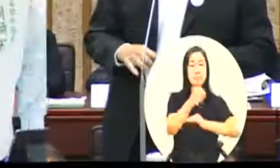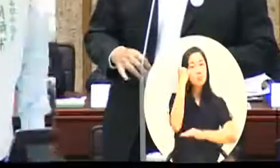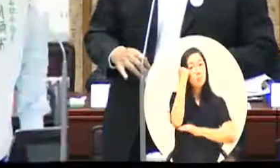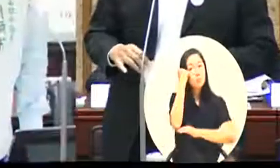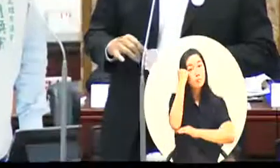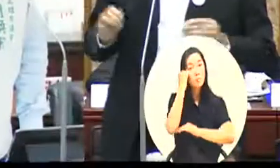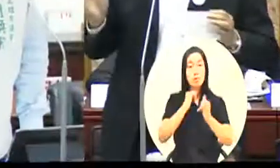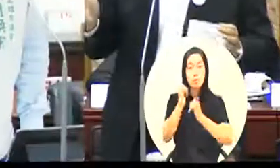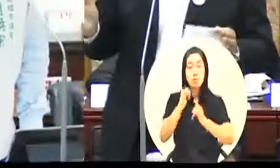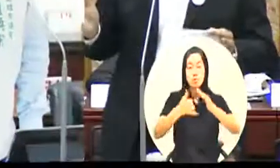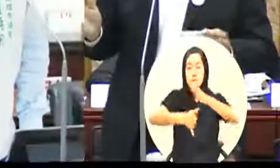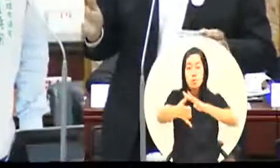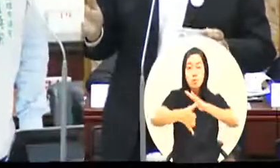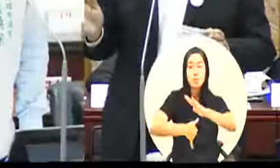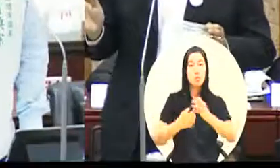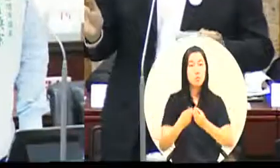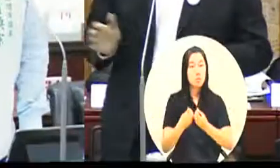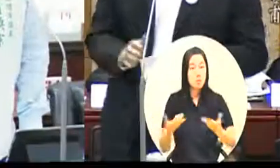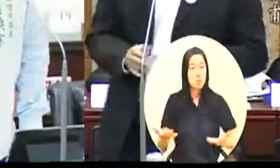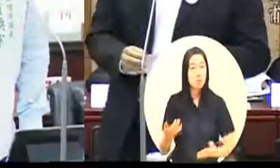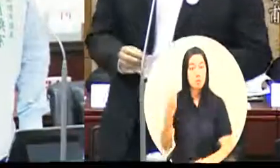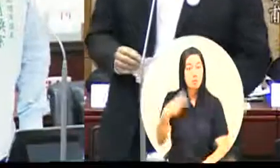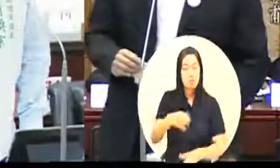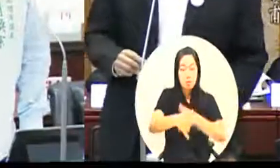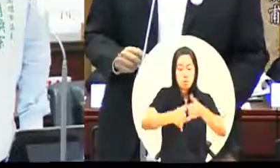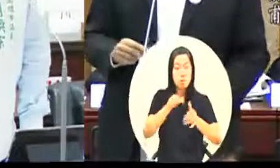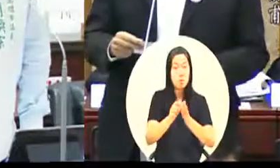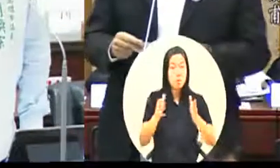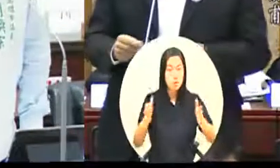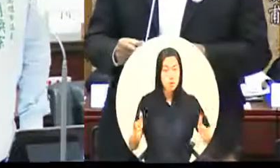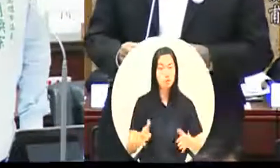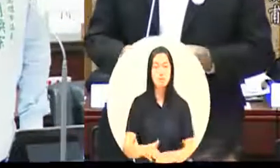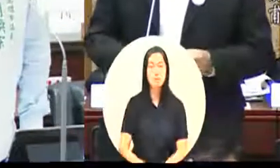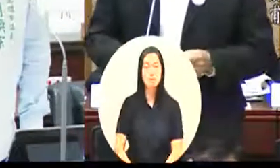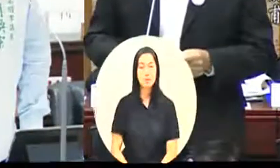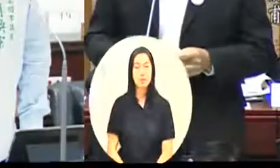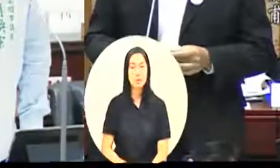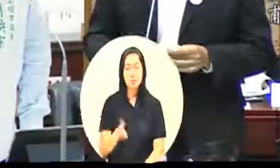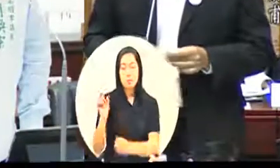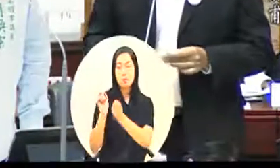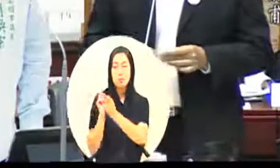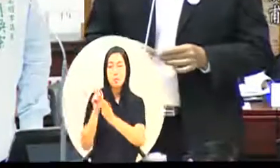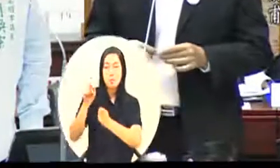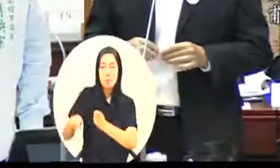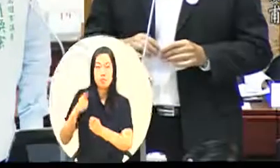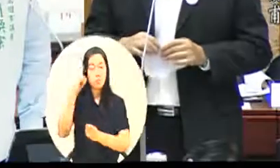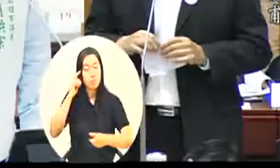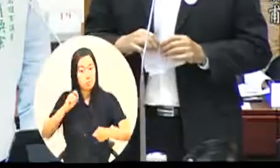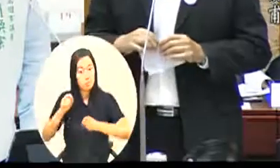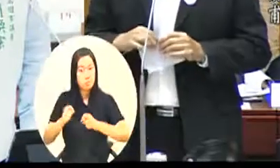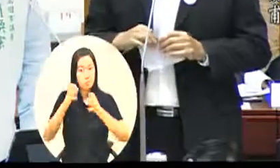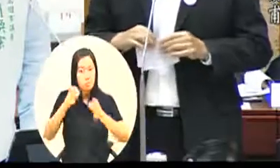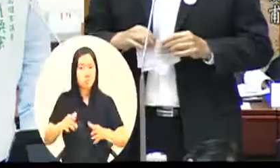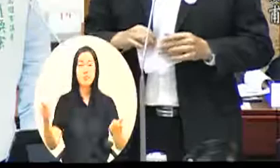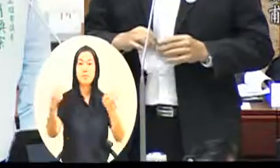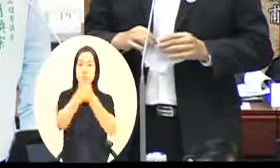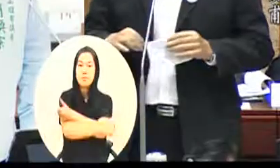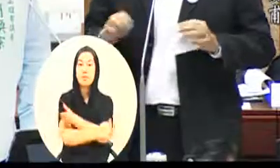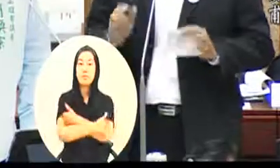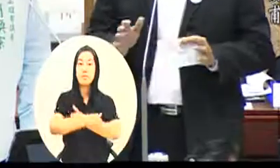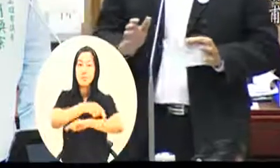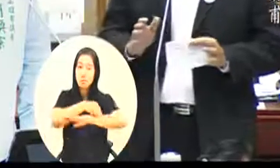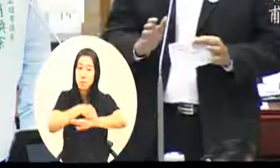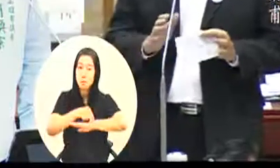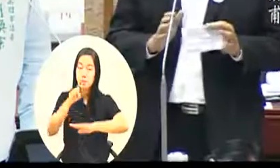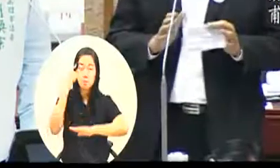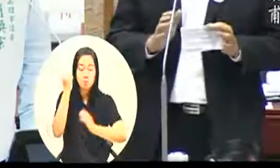出哈马星，特别是在我们办理活动这段期间哈，那这个我们最近也已经有拟定一些替代的方案，然后